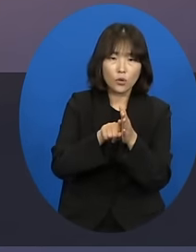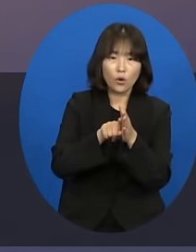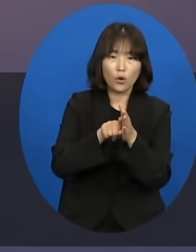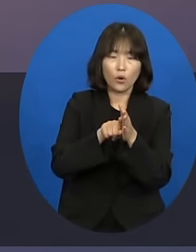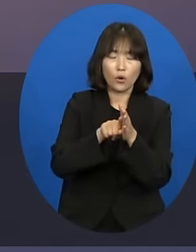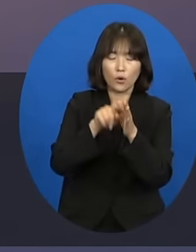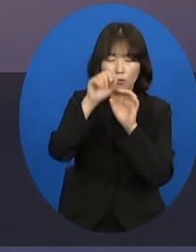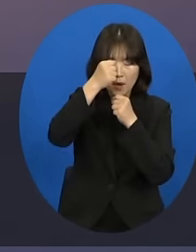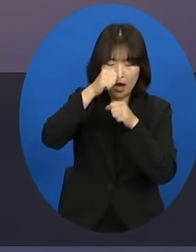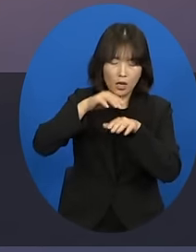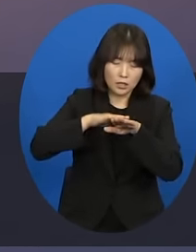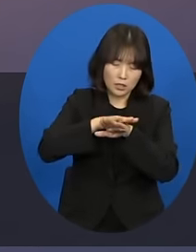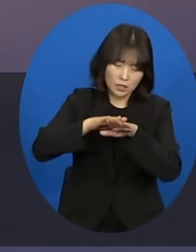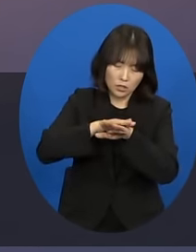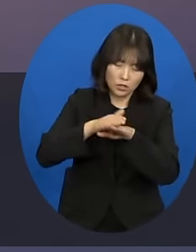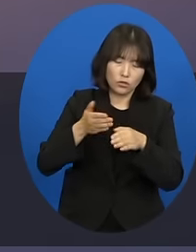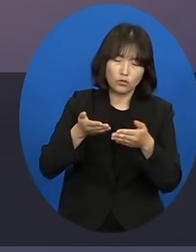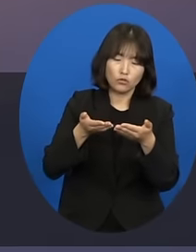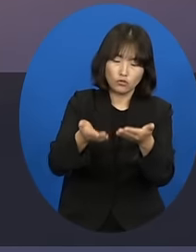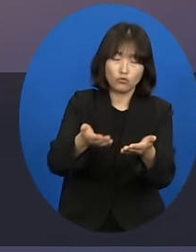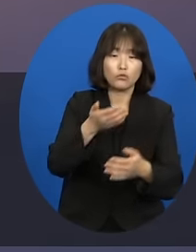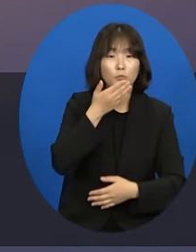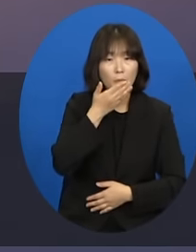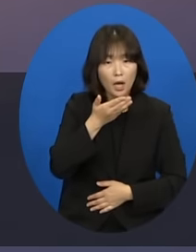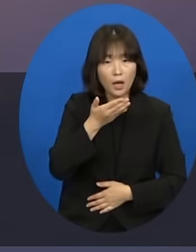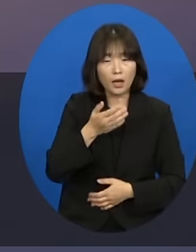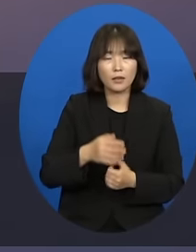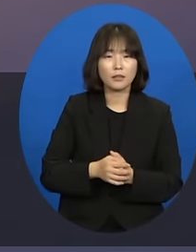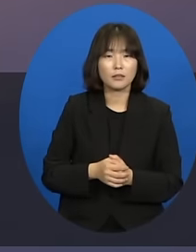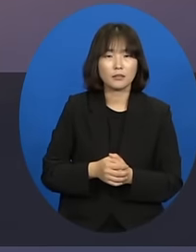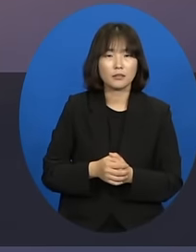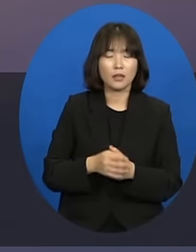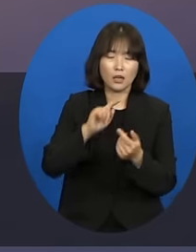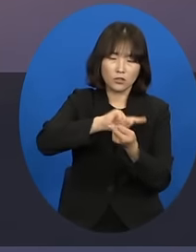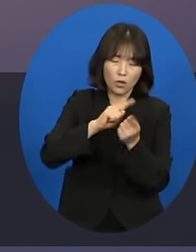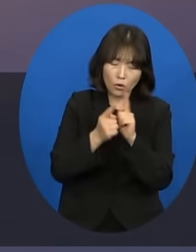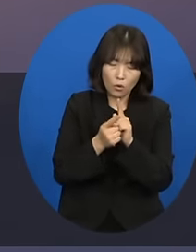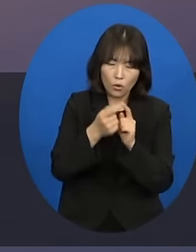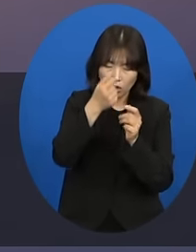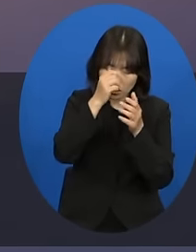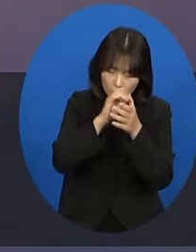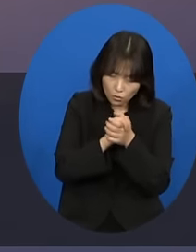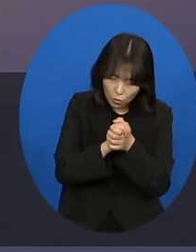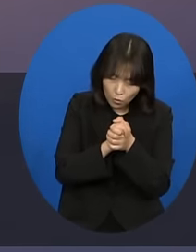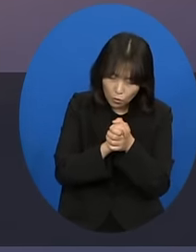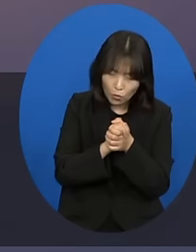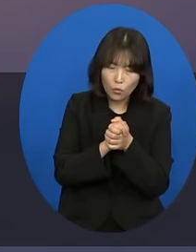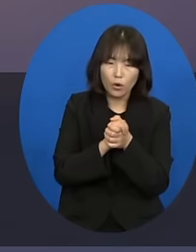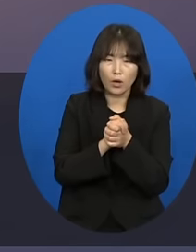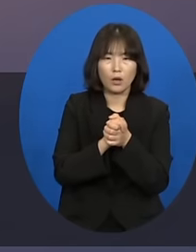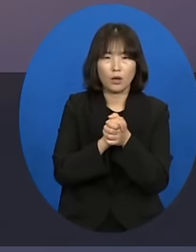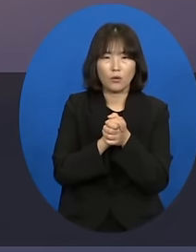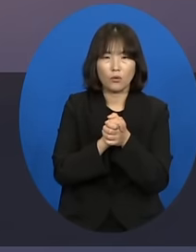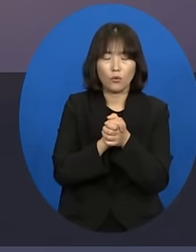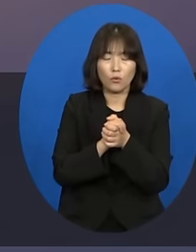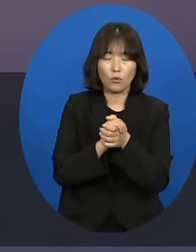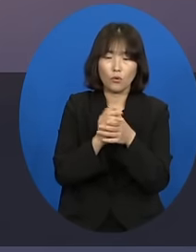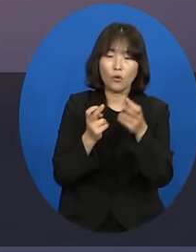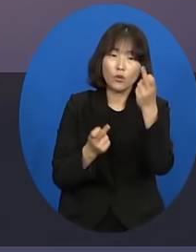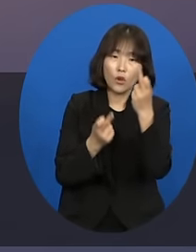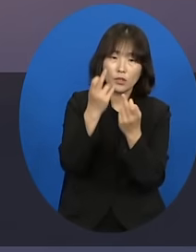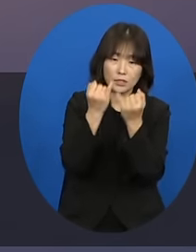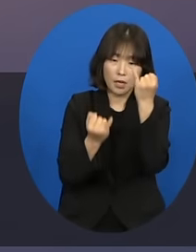야고보서 말씀처럼 서로 기도하며 형제 자매의 죄 용서를 위해 구할 수